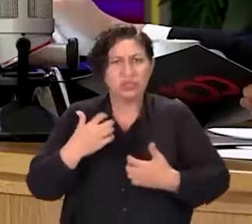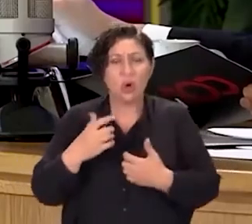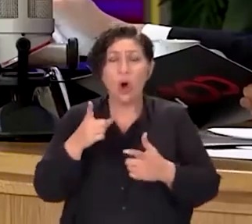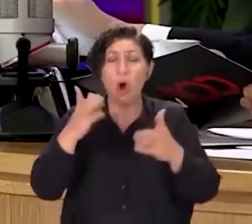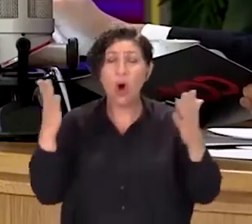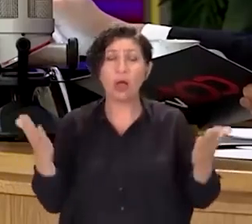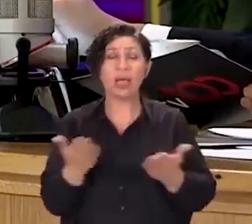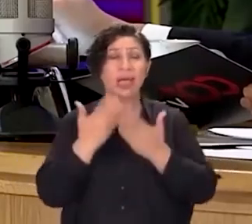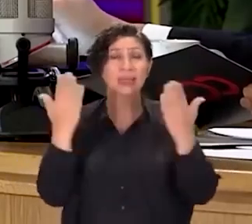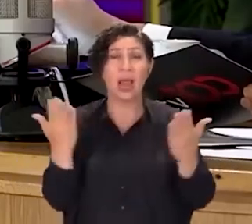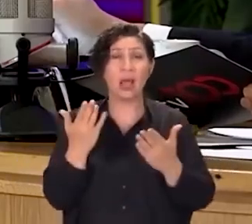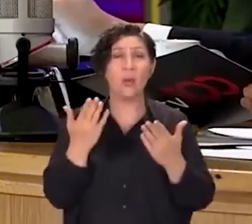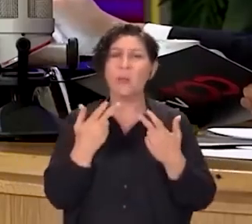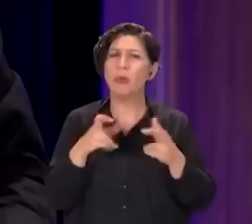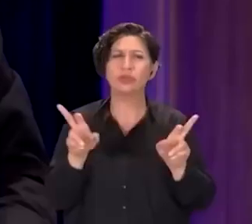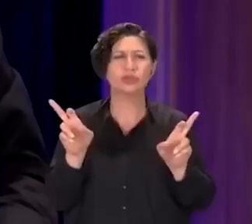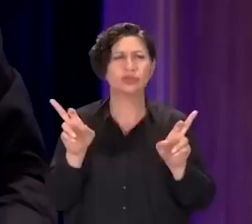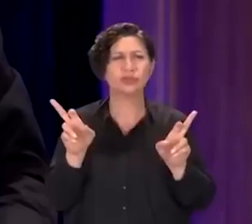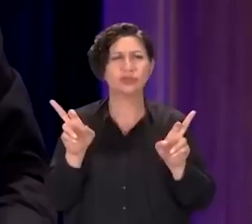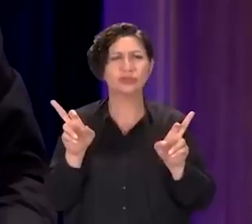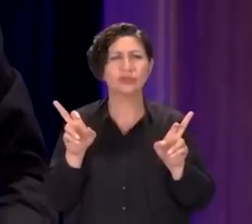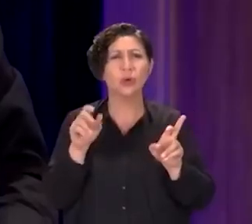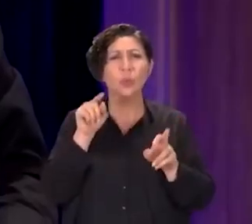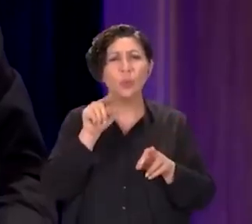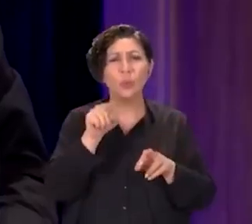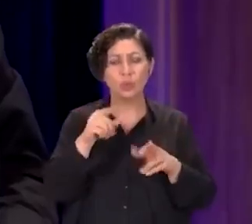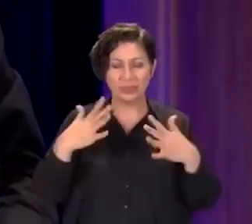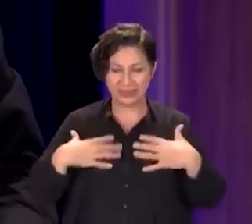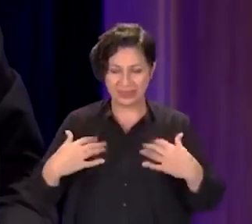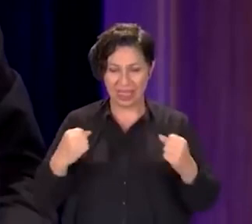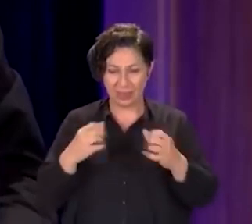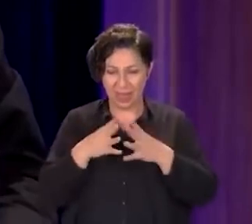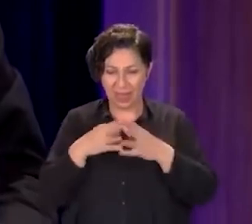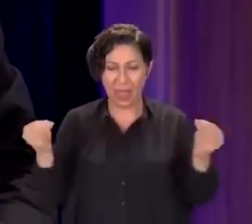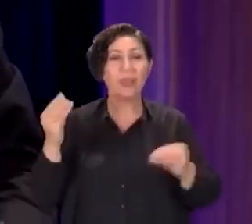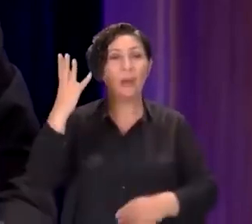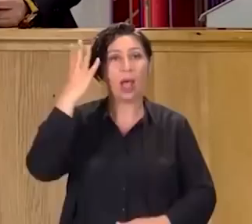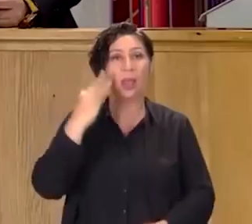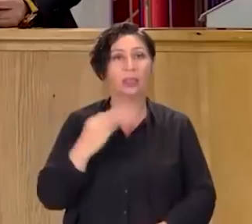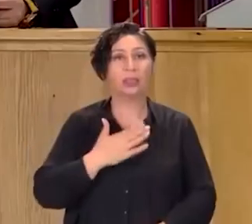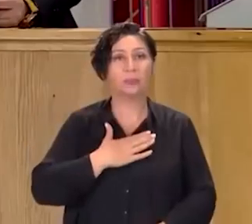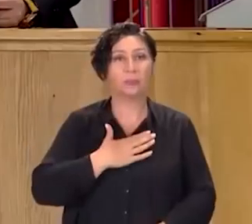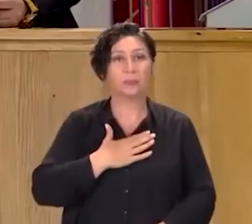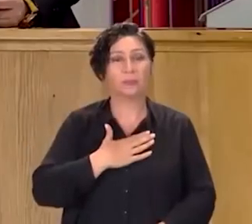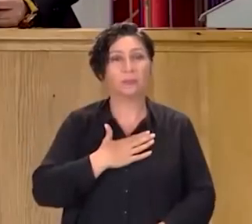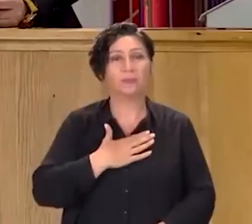o kadar boşmuş ki bunu sağlığımı kaybettiğimde anladım